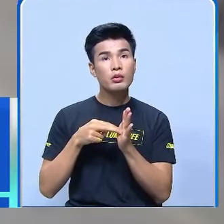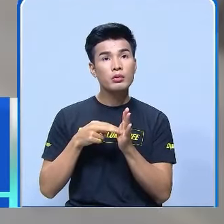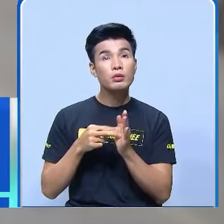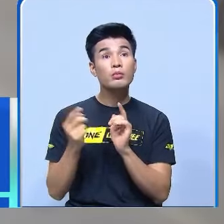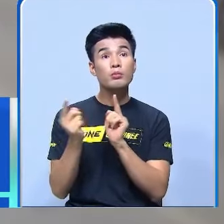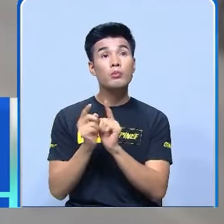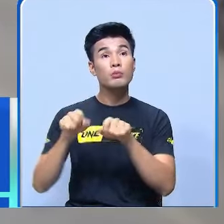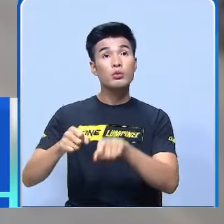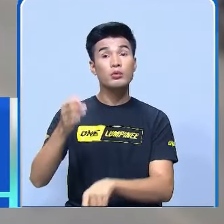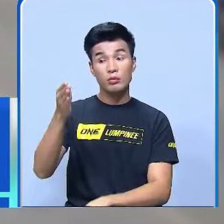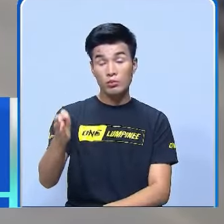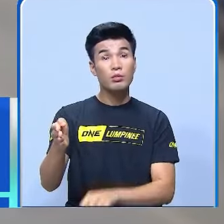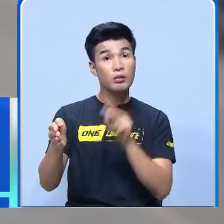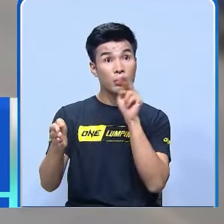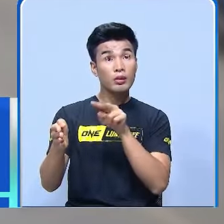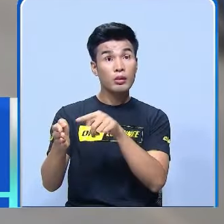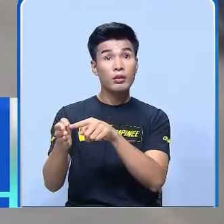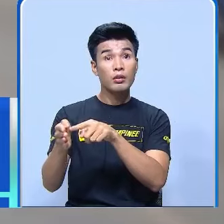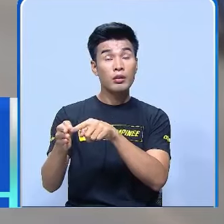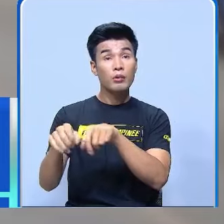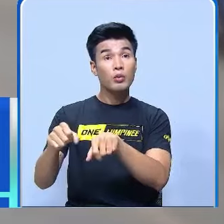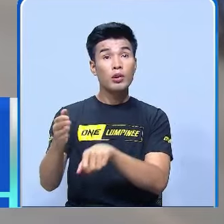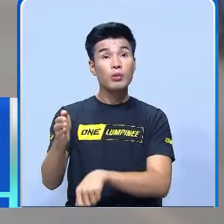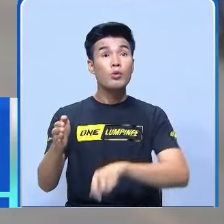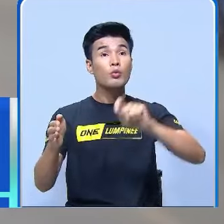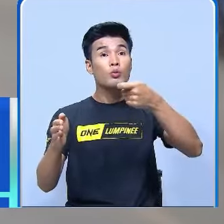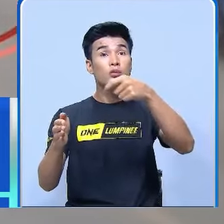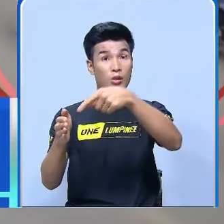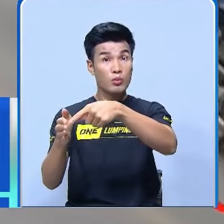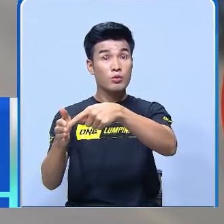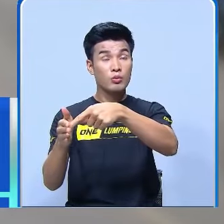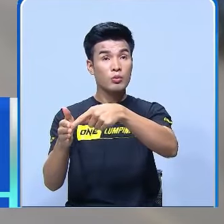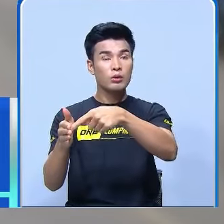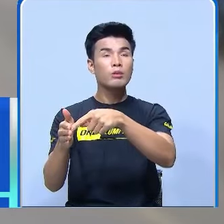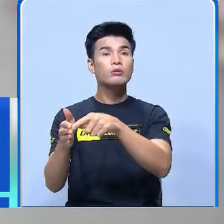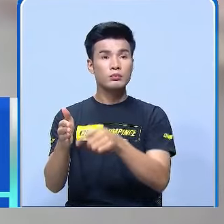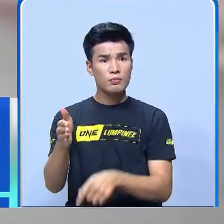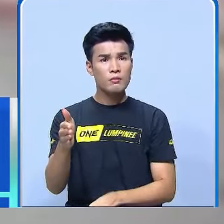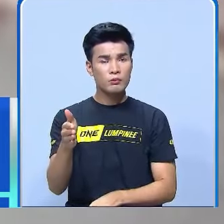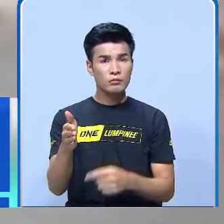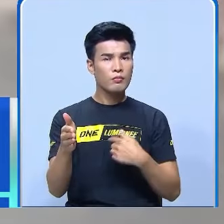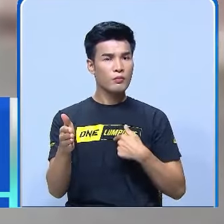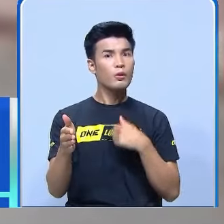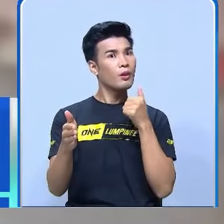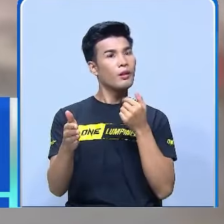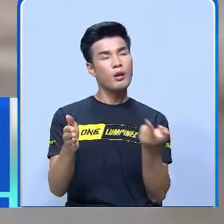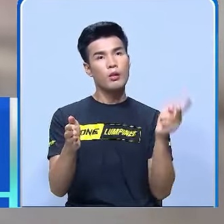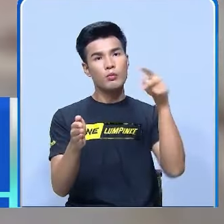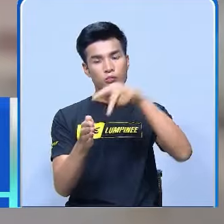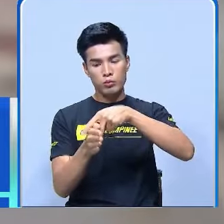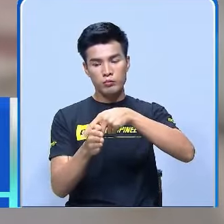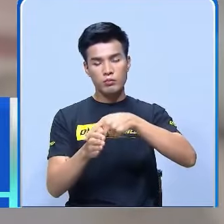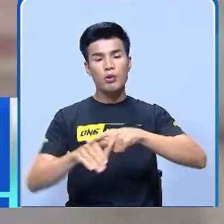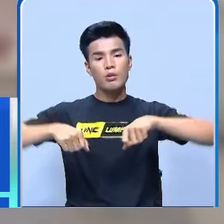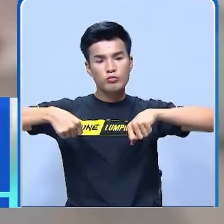จักรยานยนต์ของชาวบ้านซึ่งชาวบ้านน่ะเขาเสียบกุญแจทิ้งเอาไว้อยู่ว่าได้จังหวะเลยก็เลยทิ้งรถของชาว